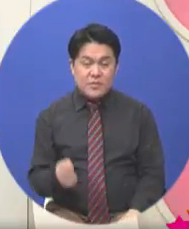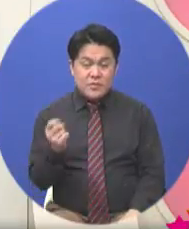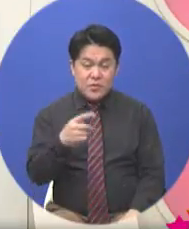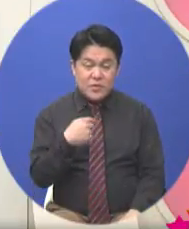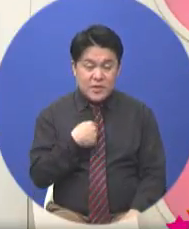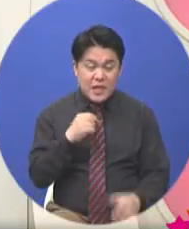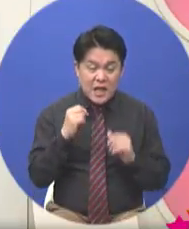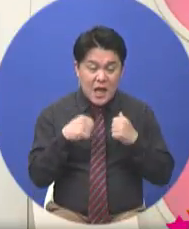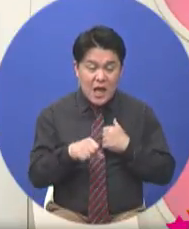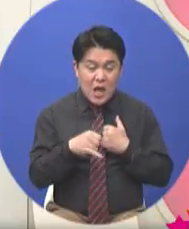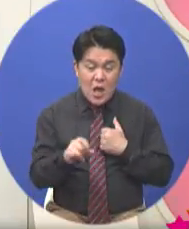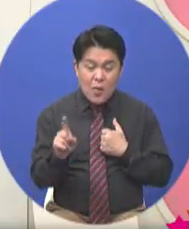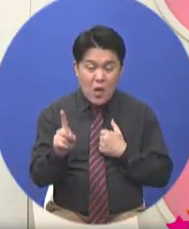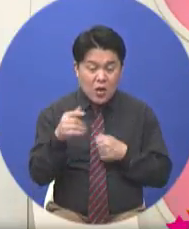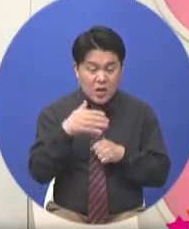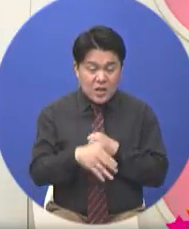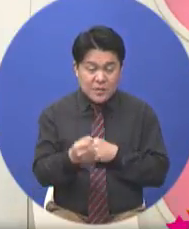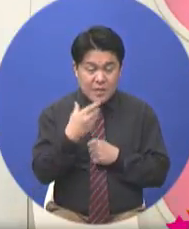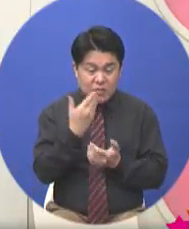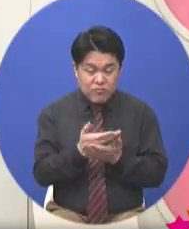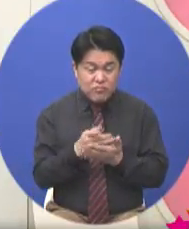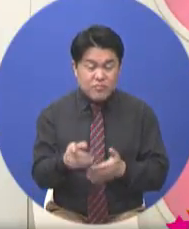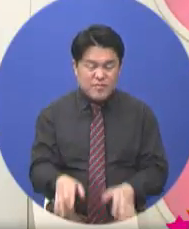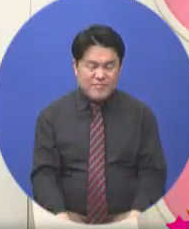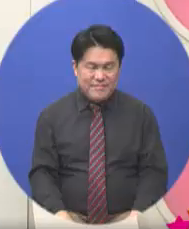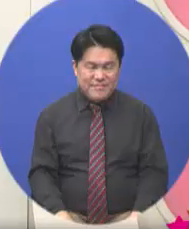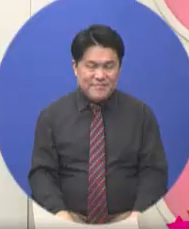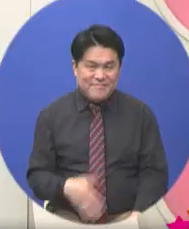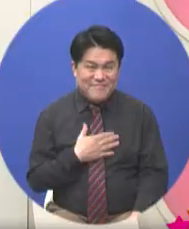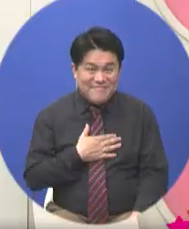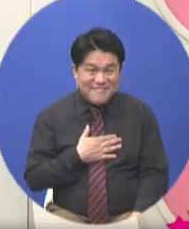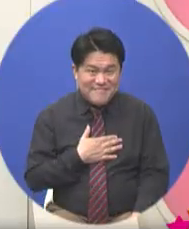애들이 이렇습니다라고 말씀해 주실 거는요?